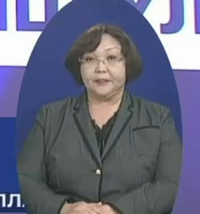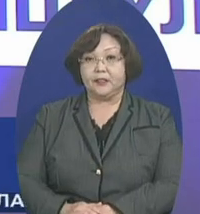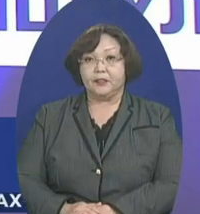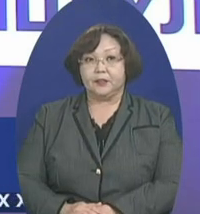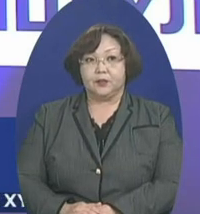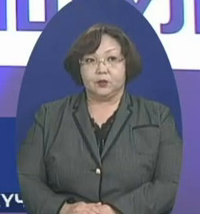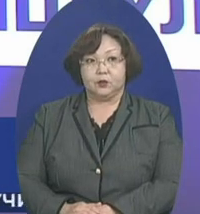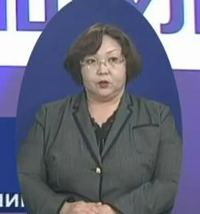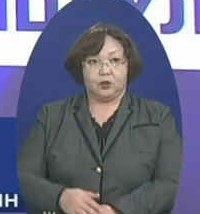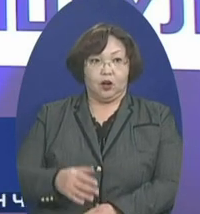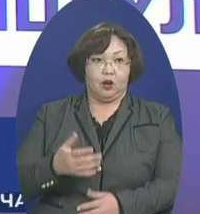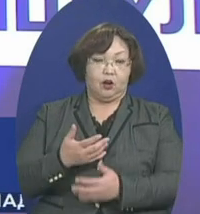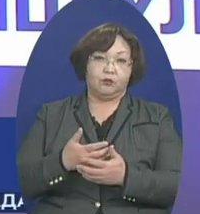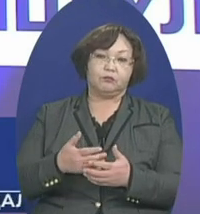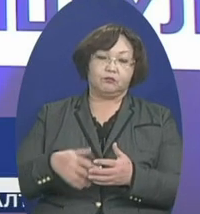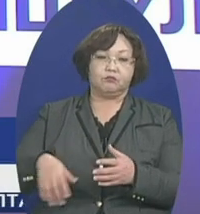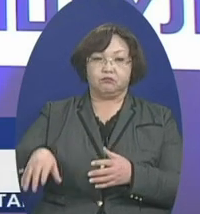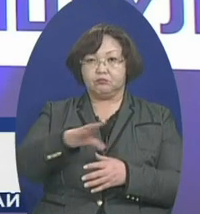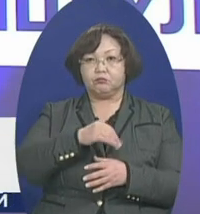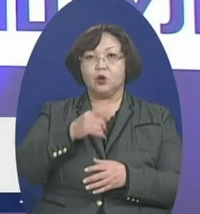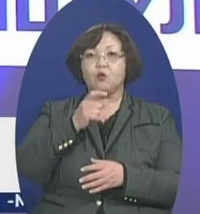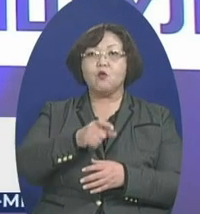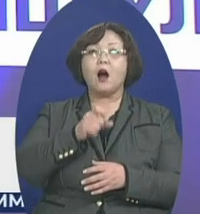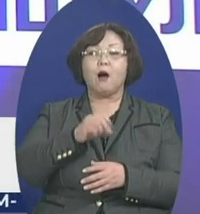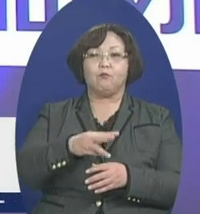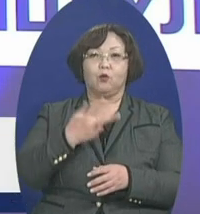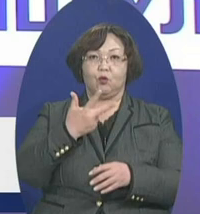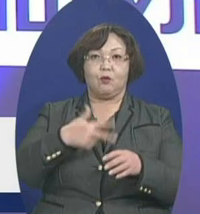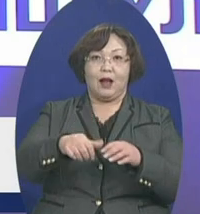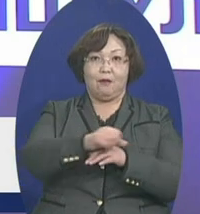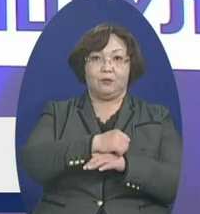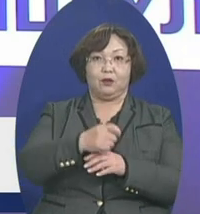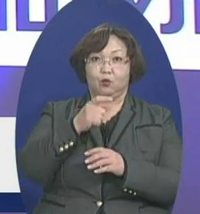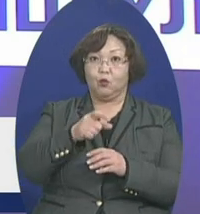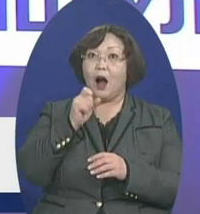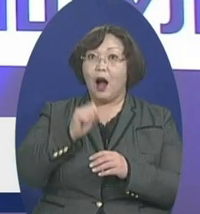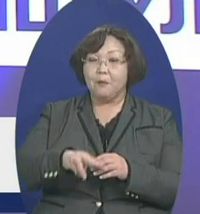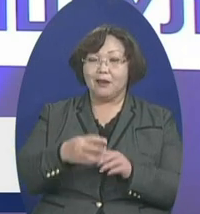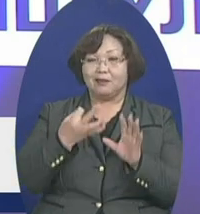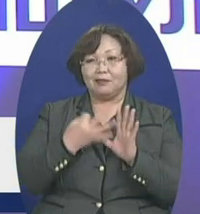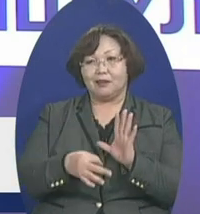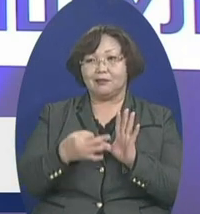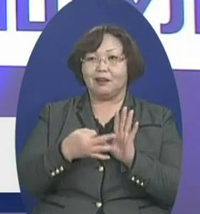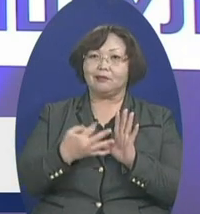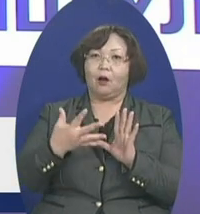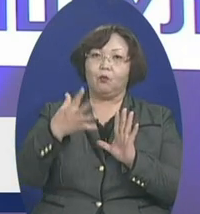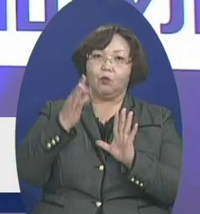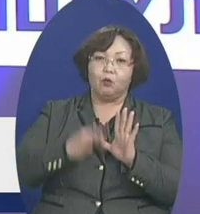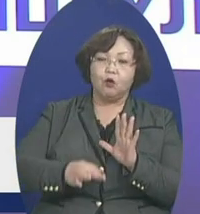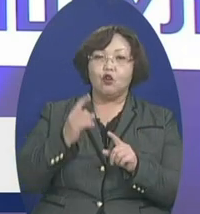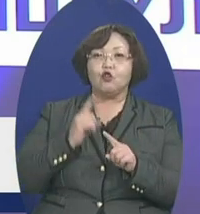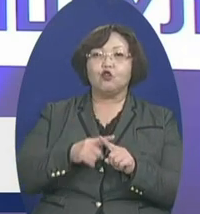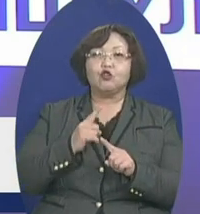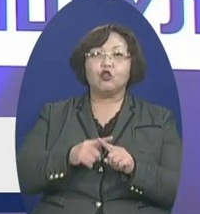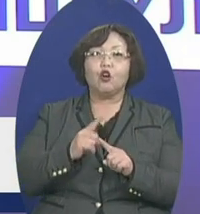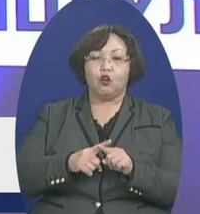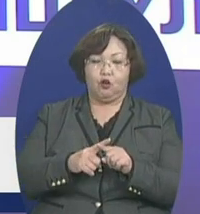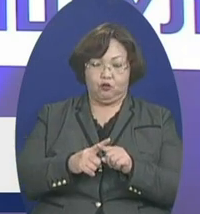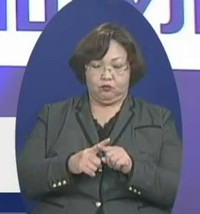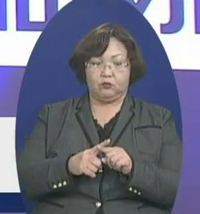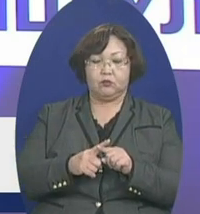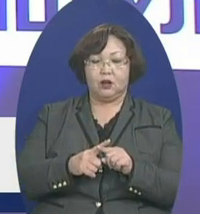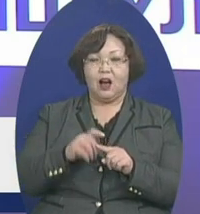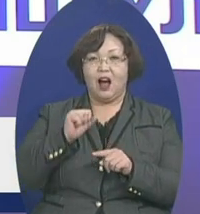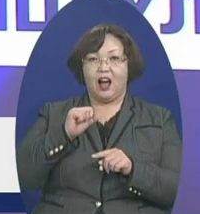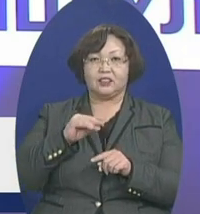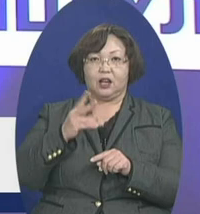нийт одоо иргэдийн хүн амын бол одоо бас 85% нь бол яг энэ хөдөө аж ахуйн одоо тодорхой бүтээгдэхүүн үйл ажиллагааг одоо эрхэлж энэ